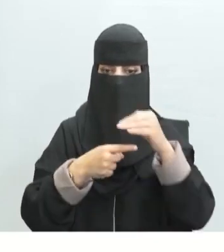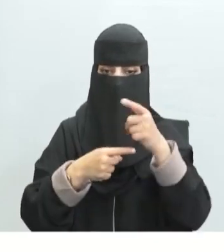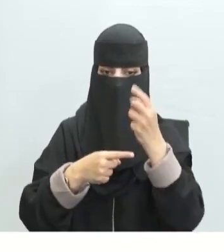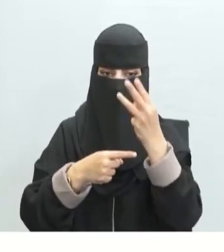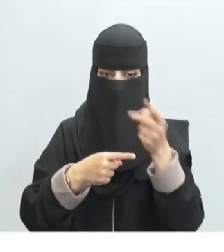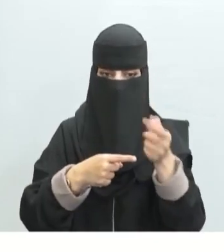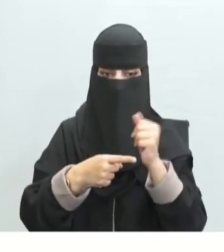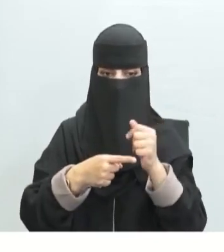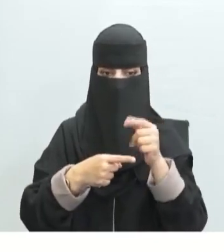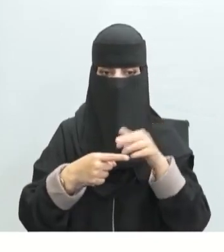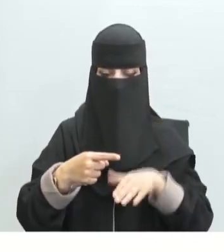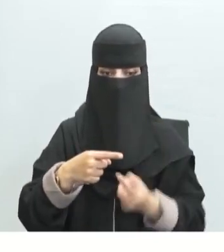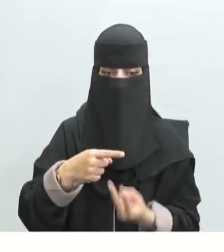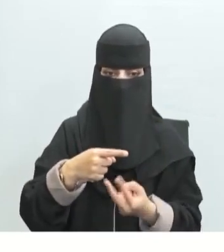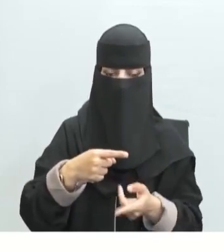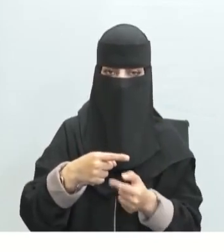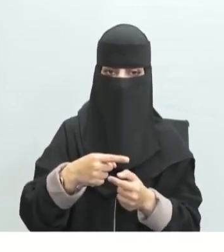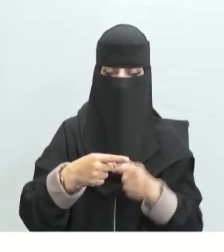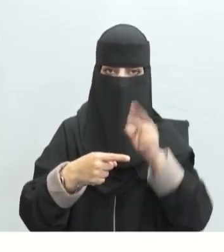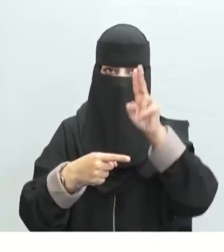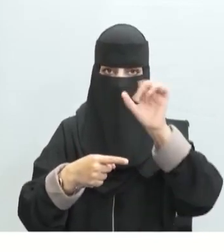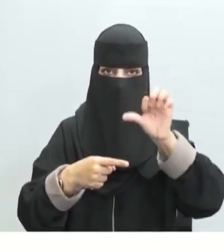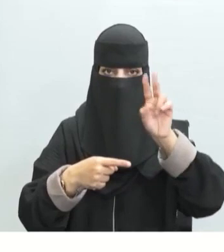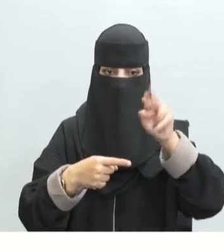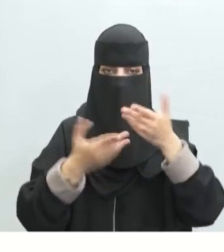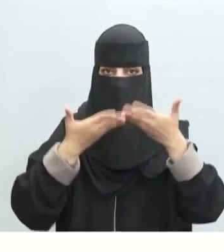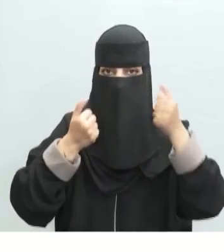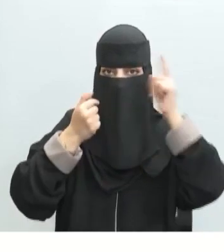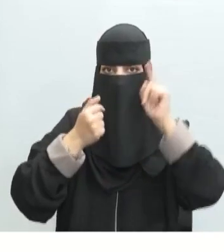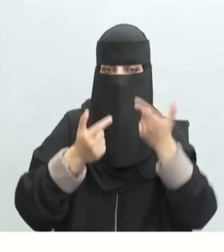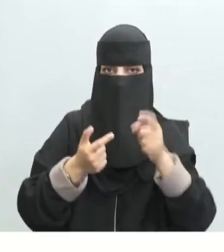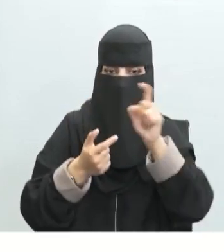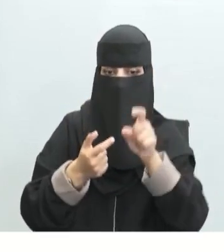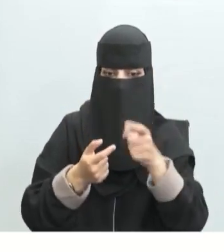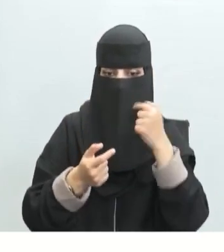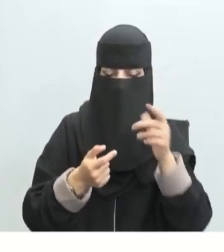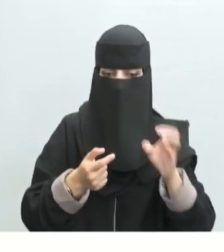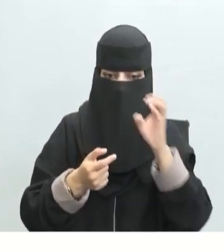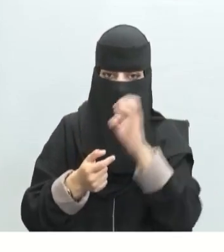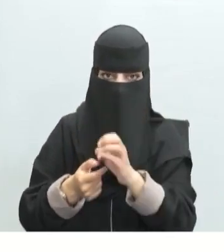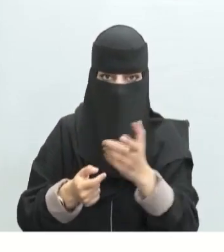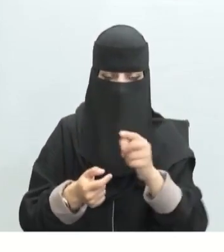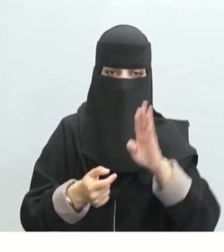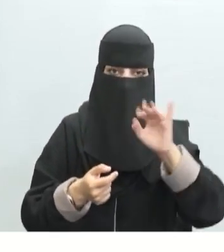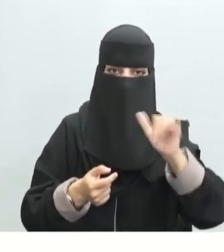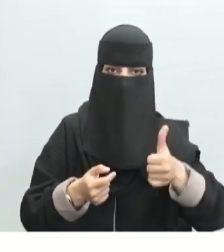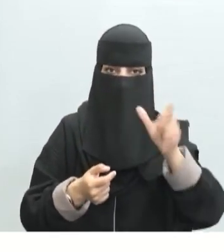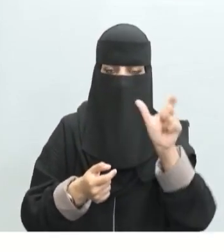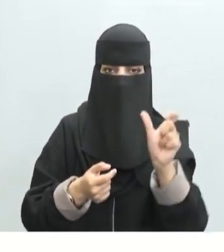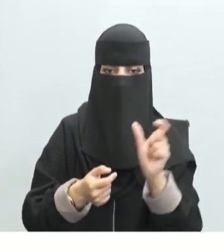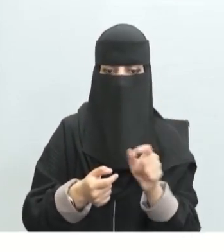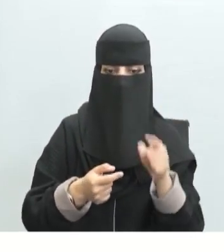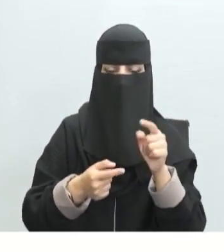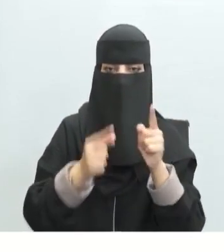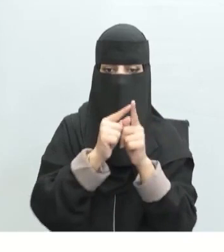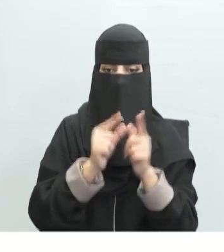3 والمجاور 7 الوتر هو اللي مجهول بالنسبه لي فانا لو حبيت اني اجيب ساين لبي